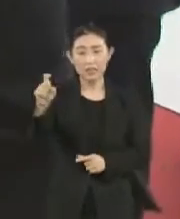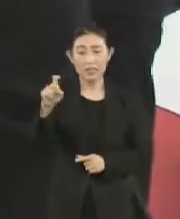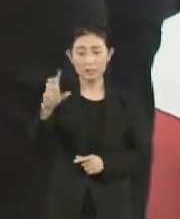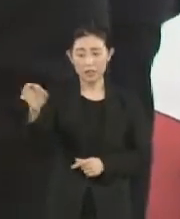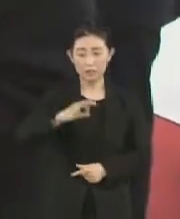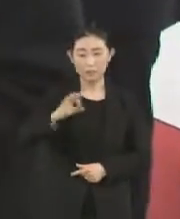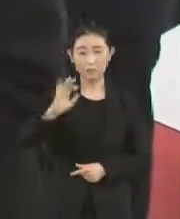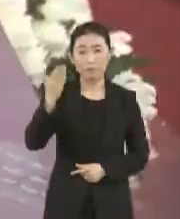같습니다